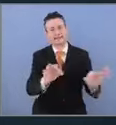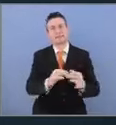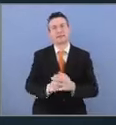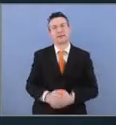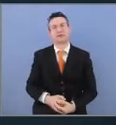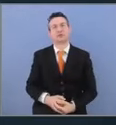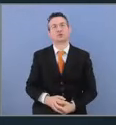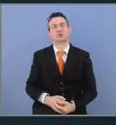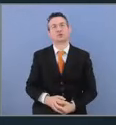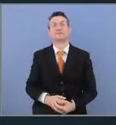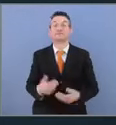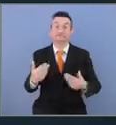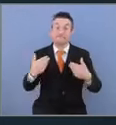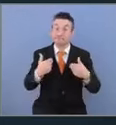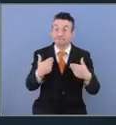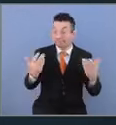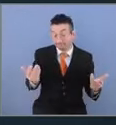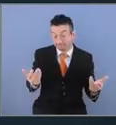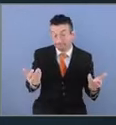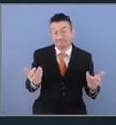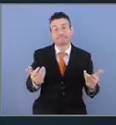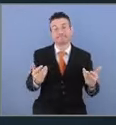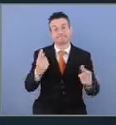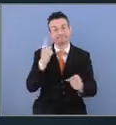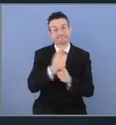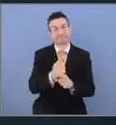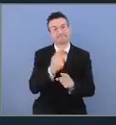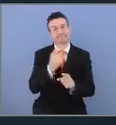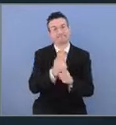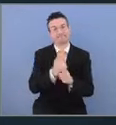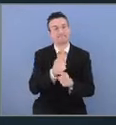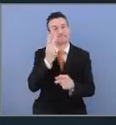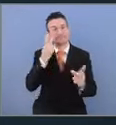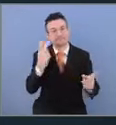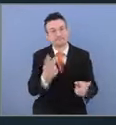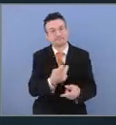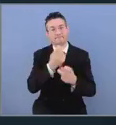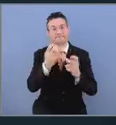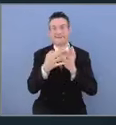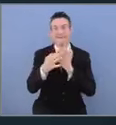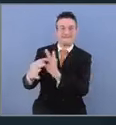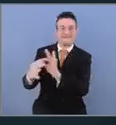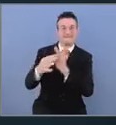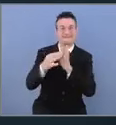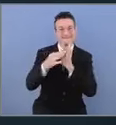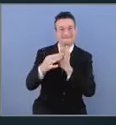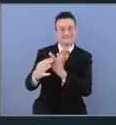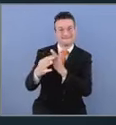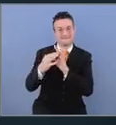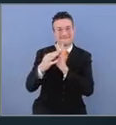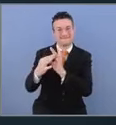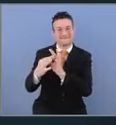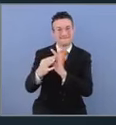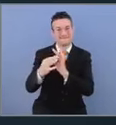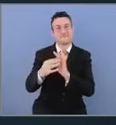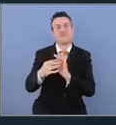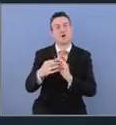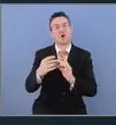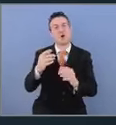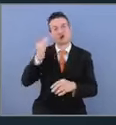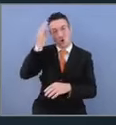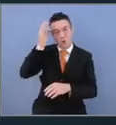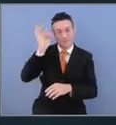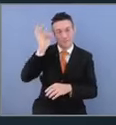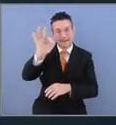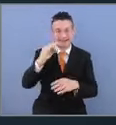molto in necessità di trovare questo aggancio, questa missione comune appunto, sia sul tema della preservazione del